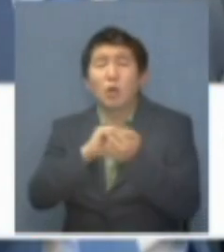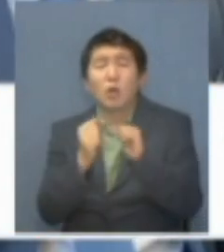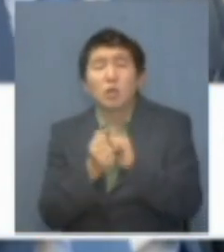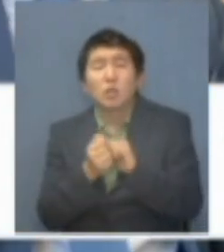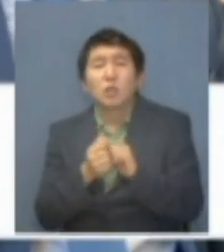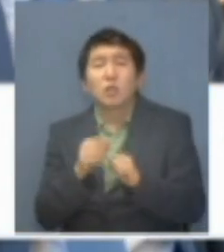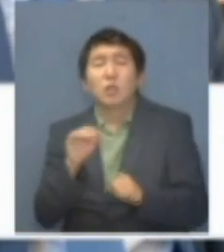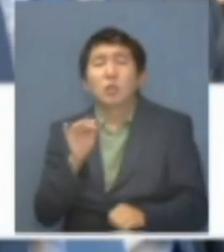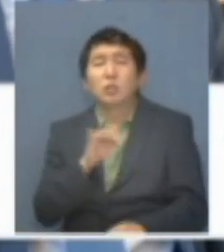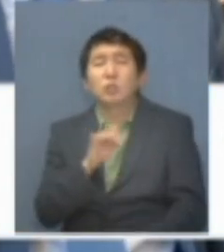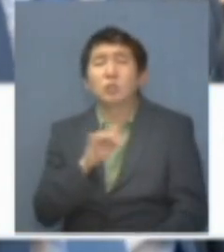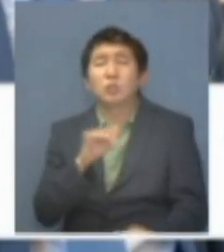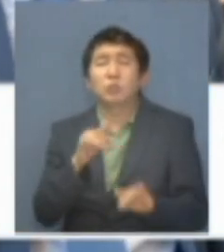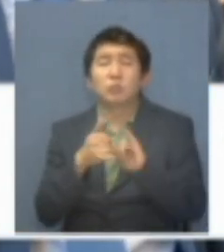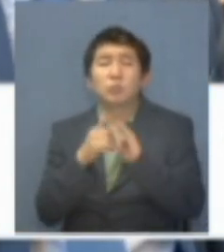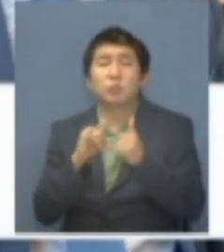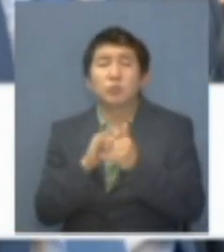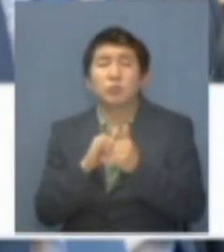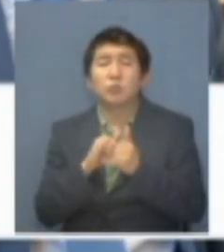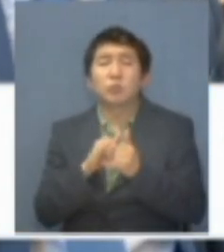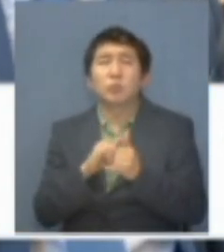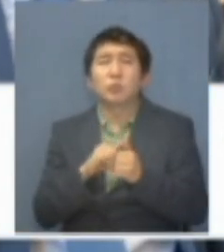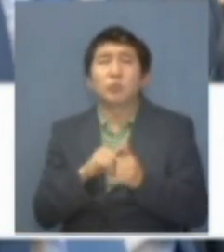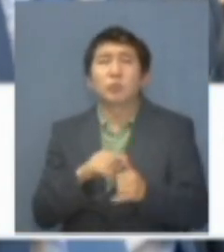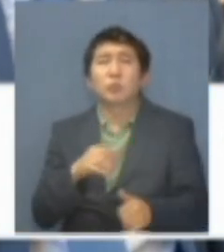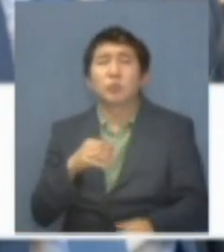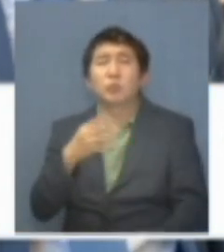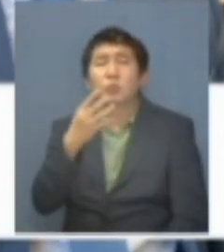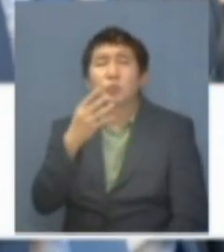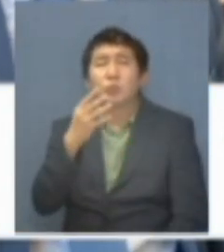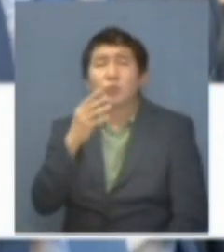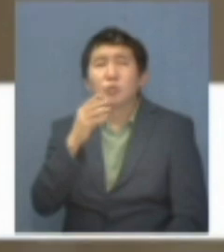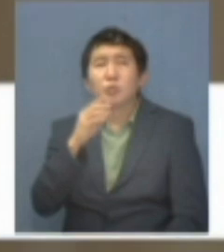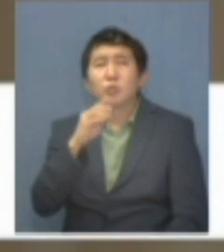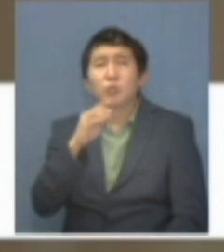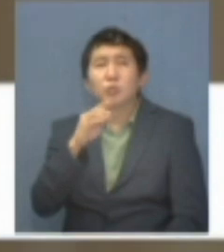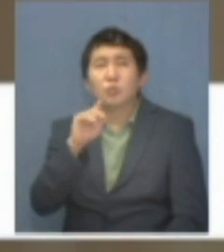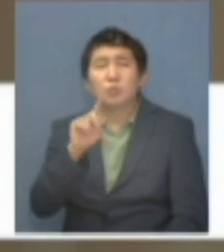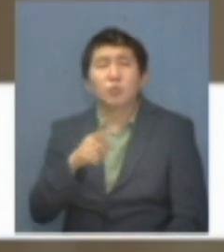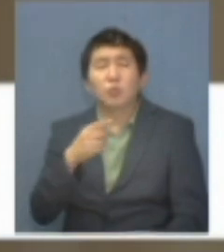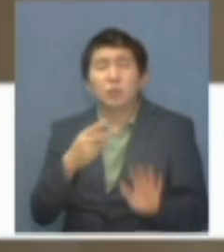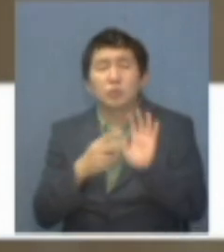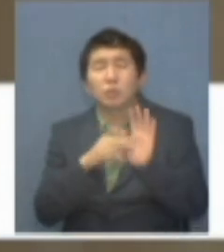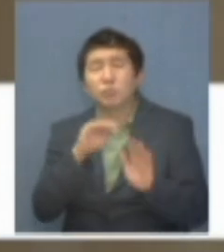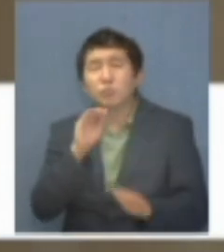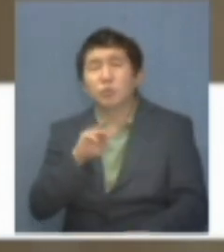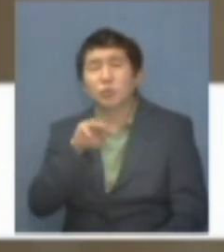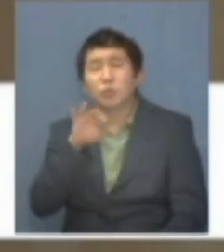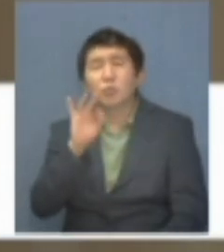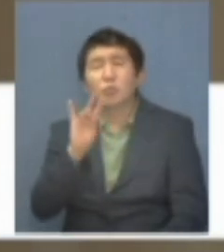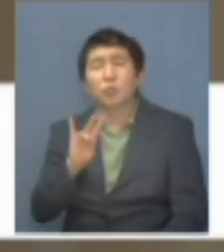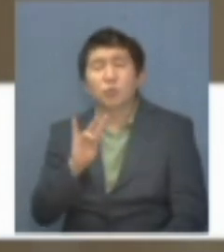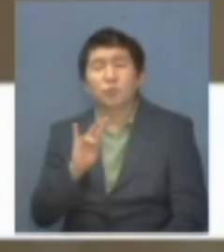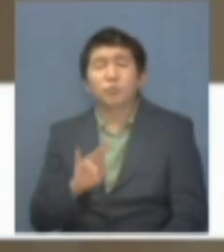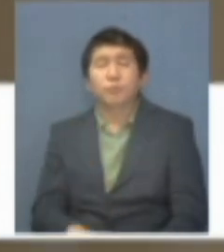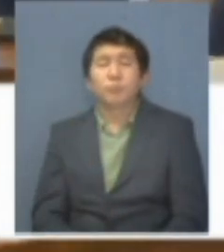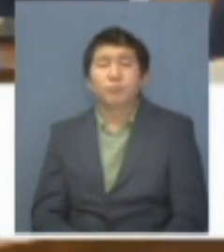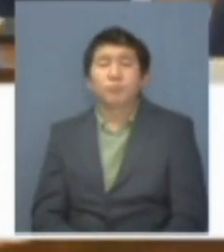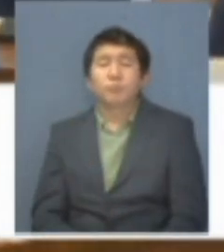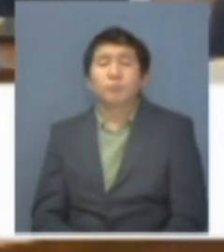городе Усть-Каменогорске. Глава управления энергетики и ЖКХ также сообщил, что дебиторская задолженность коммунальных предприятий